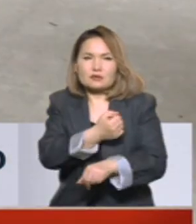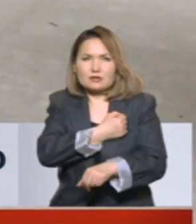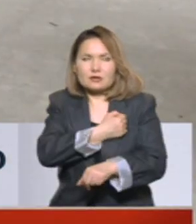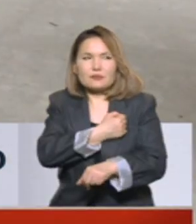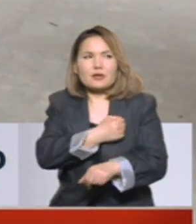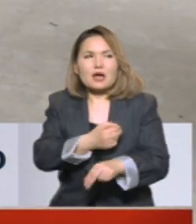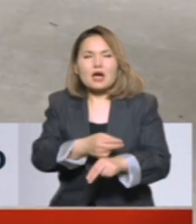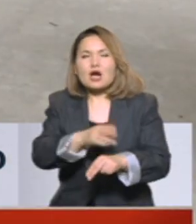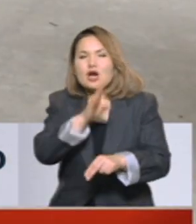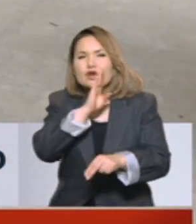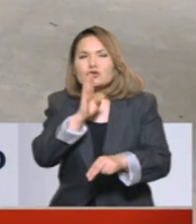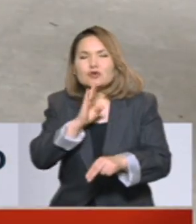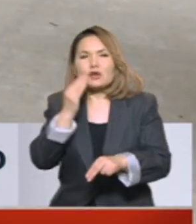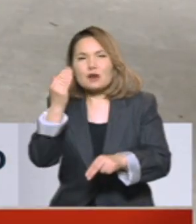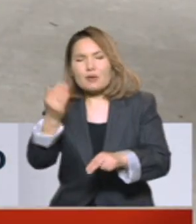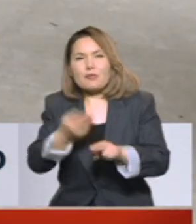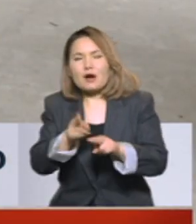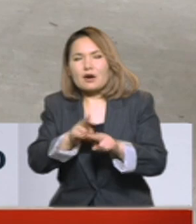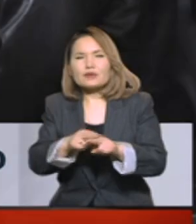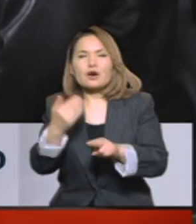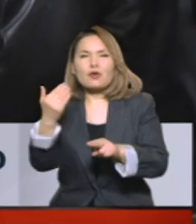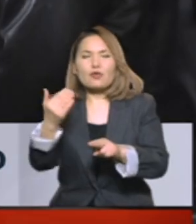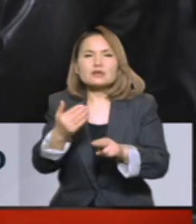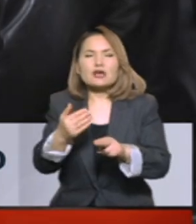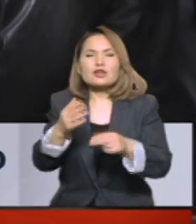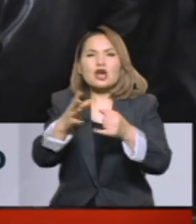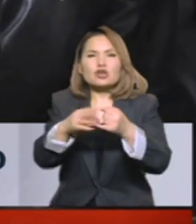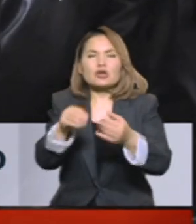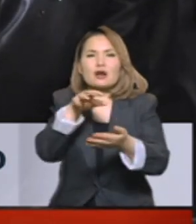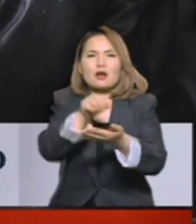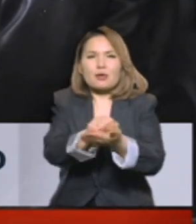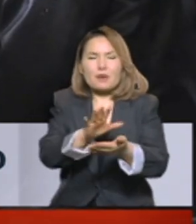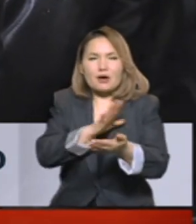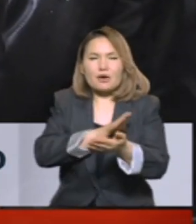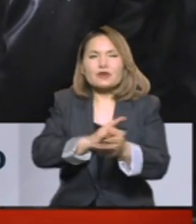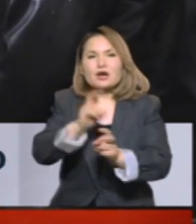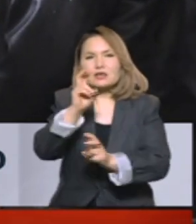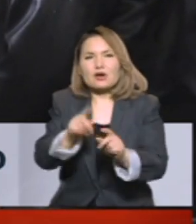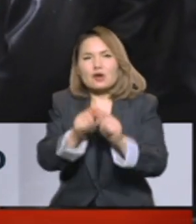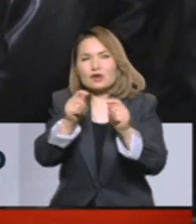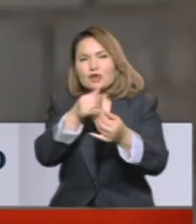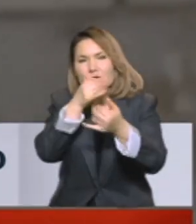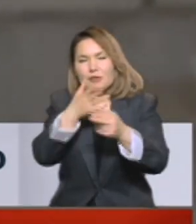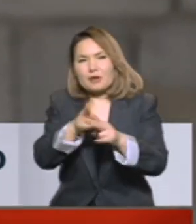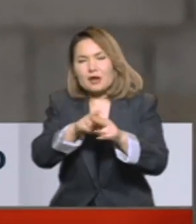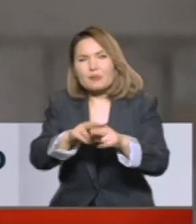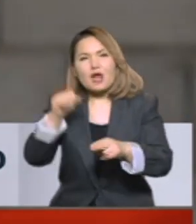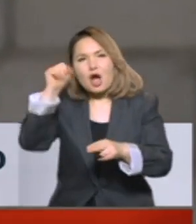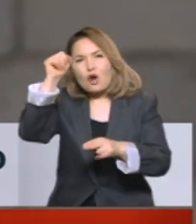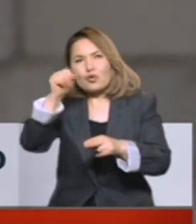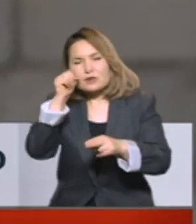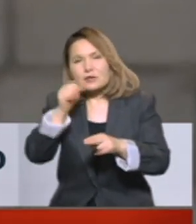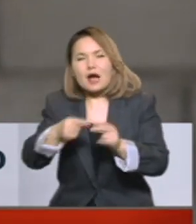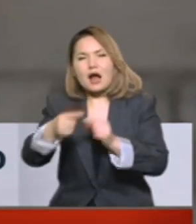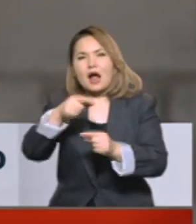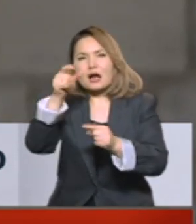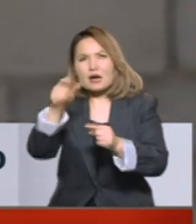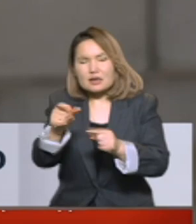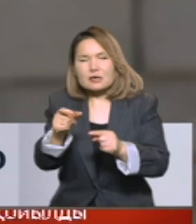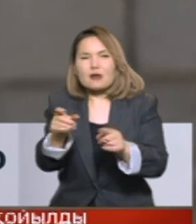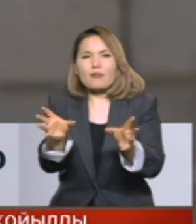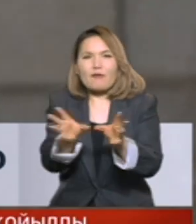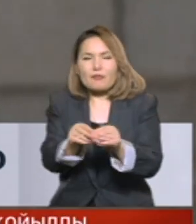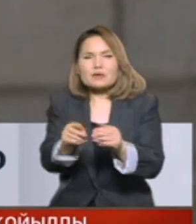Айнұр Тастанова инфрақұрылым игілігін көрмегендіктен шетелдік инвесторлар алдында ұятқа қалдық дейді. Ол өзбек кәсіпкерлерімен бірлесіп тыңайтқыш зауытының